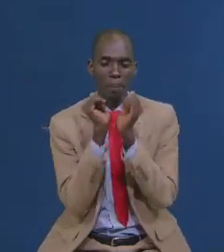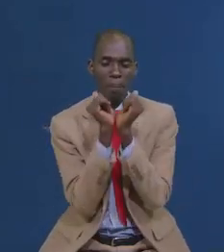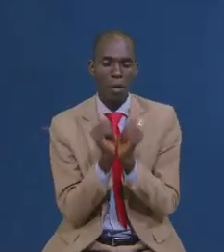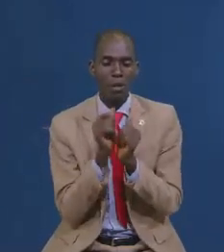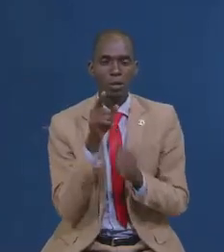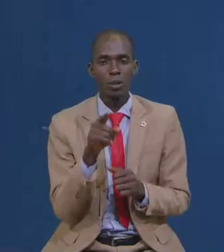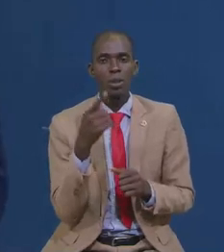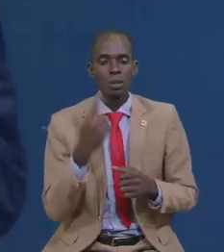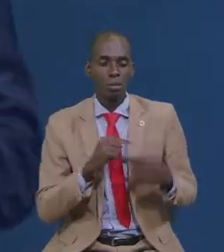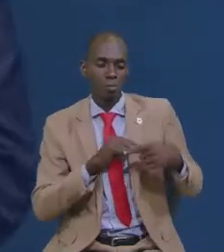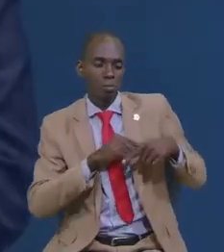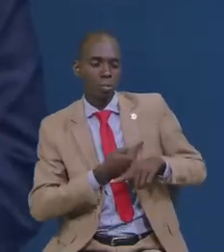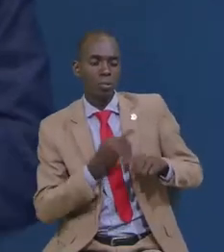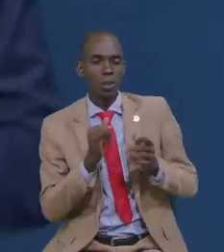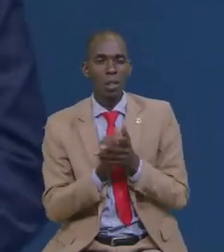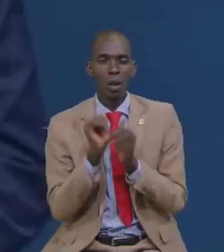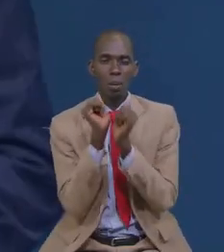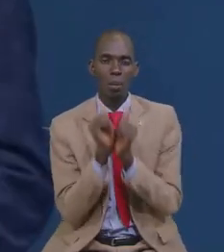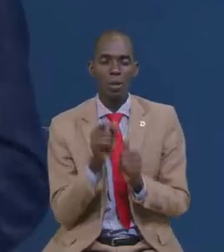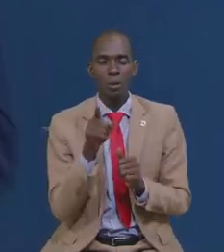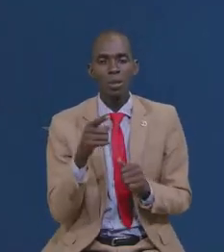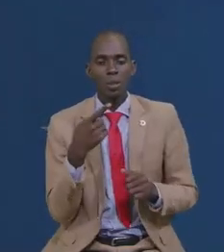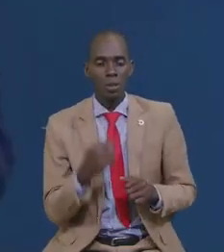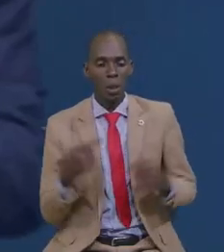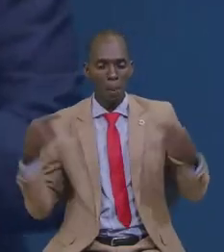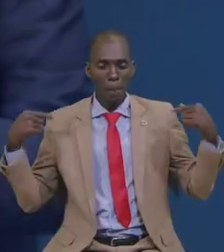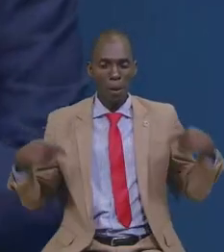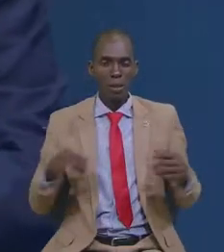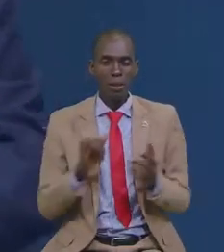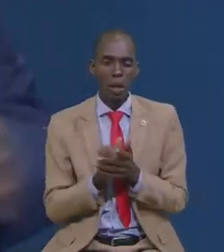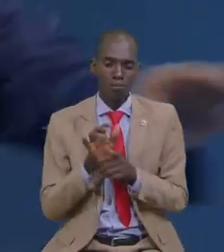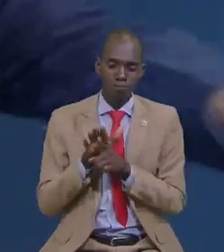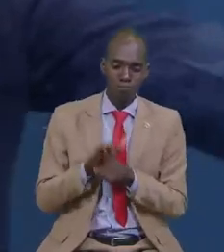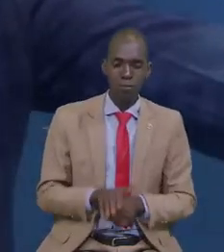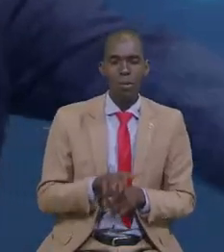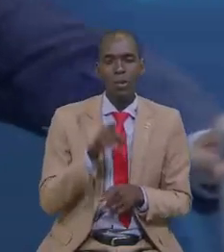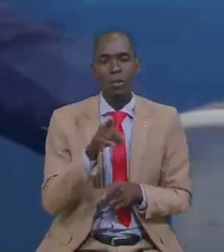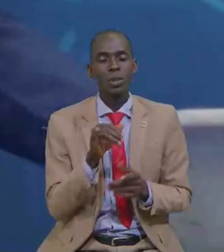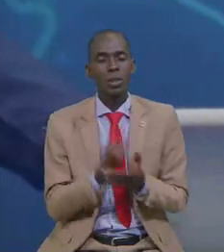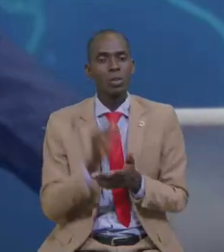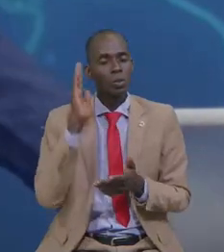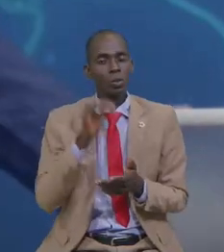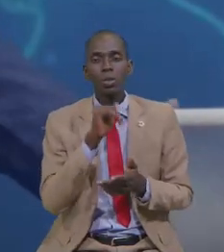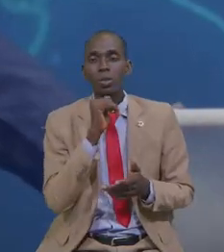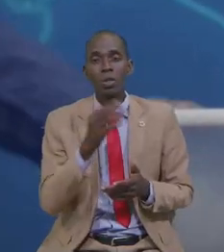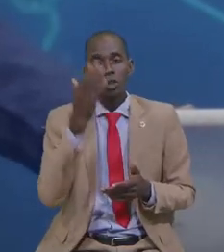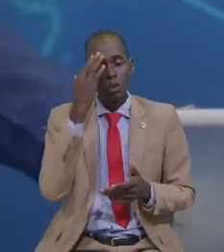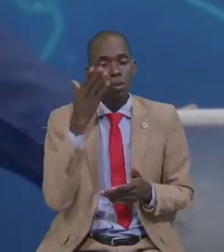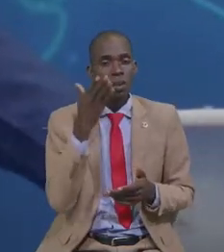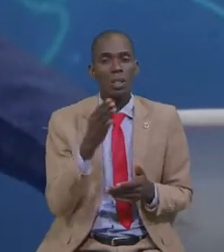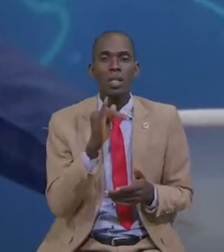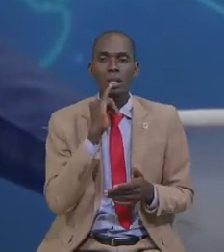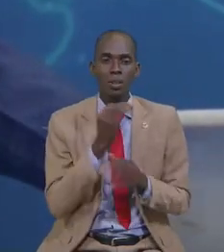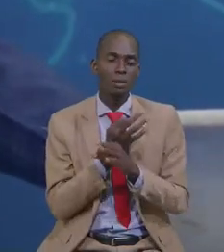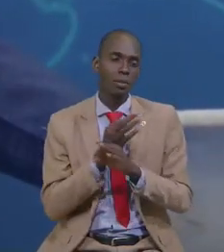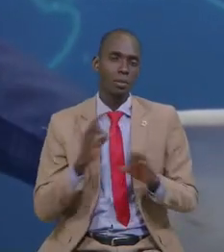lient, la culpabilité qui vous emballe et la douleur qui vous piétine, afin de ne